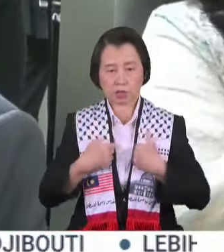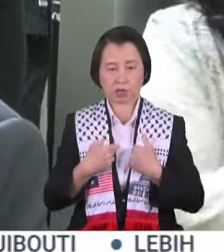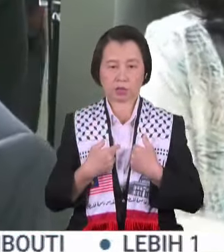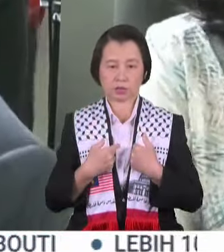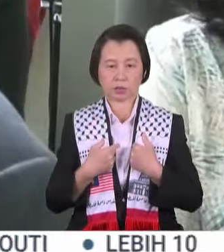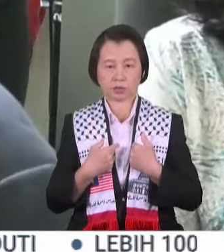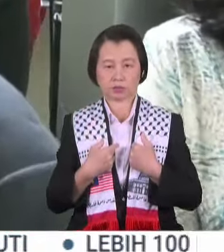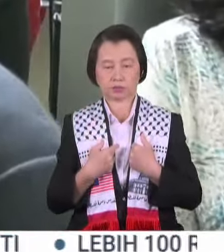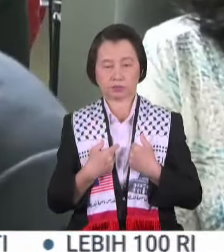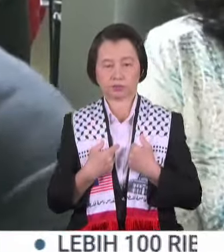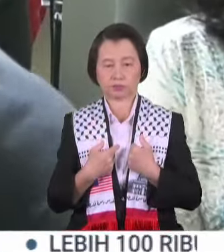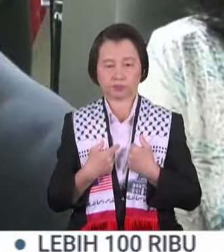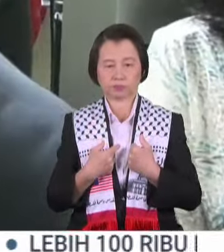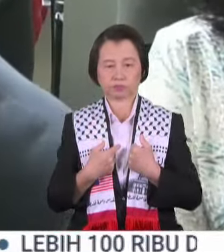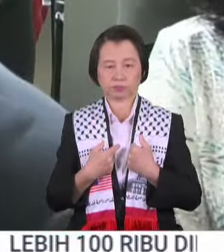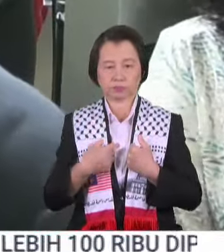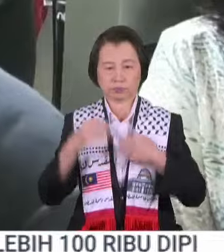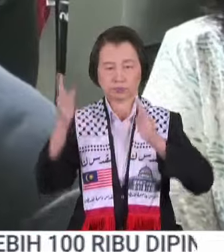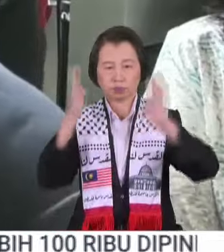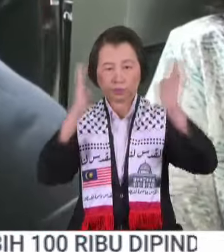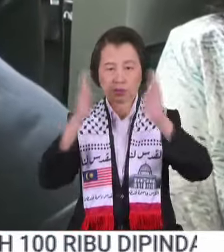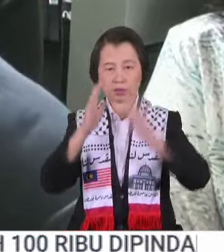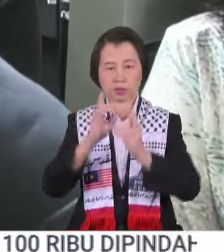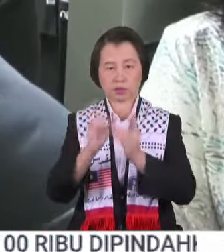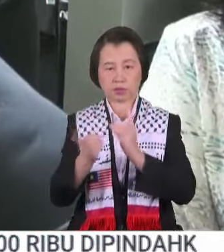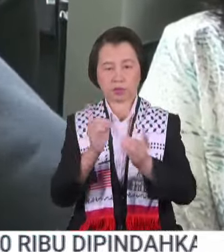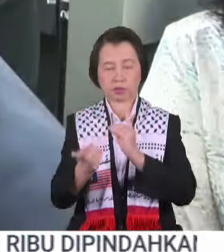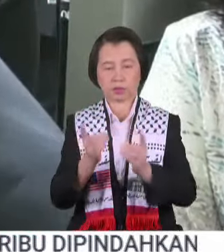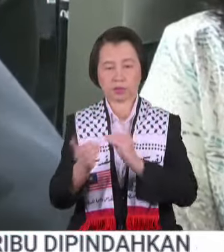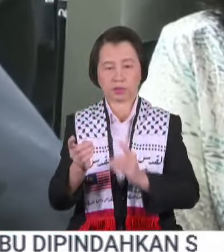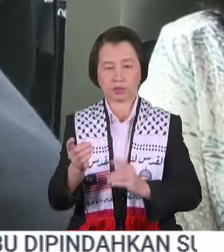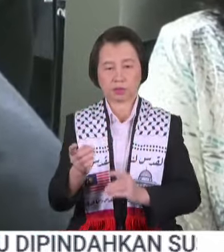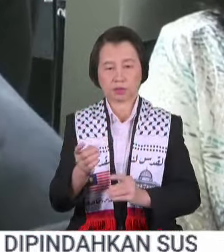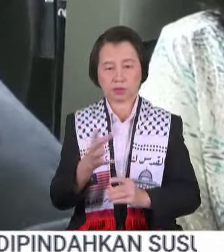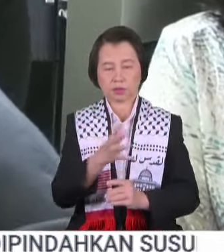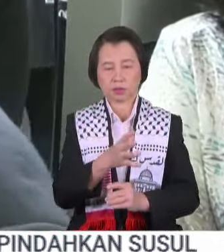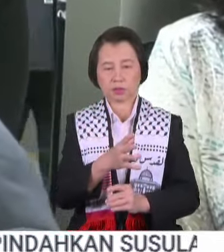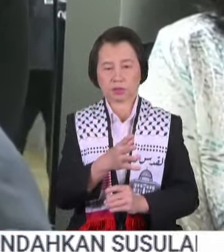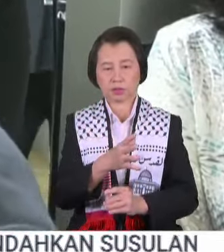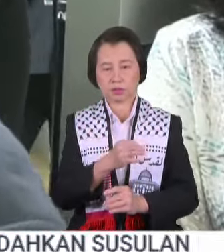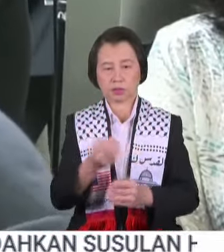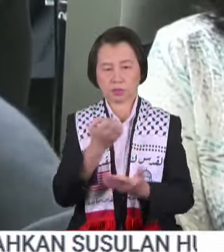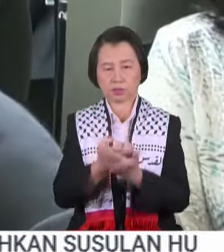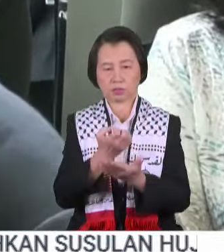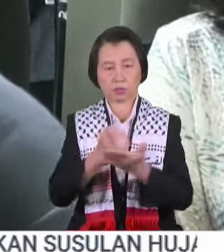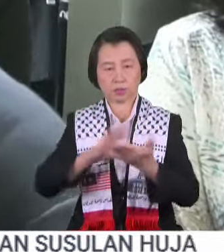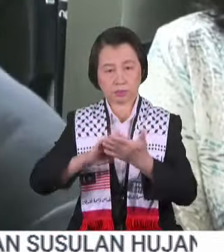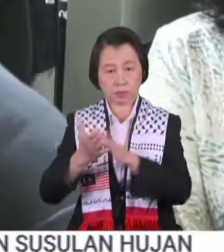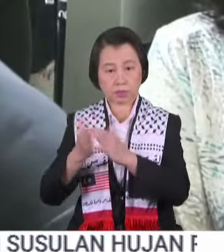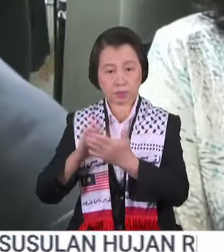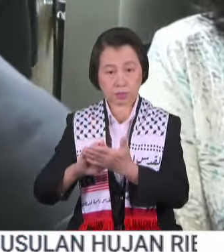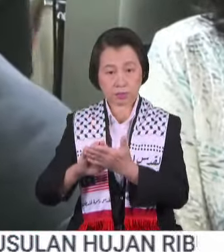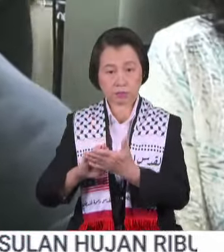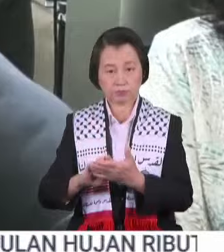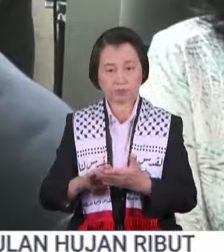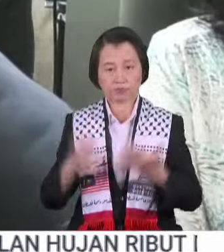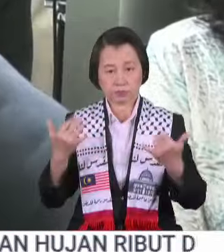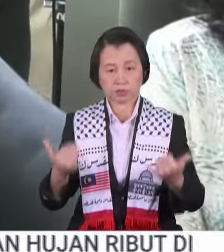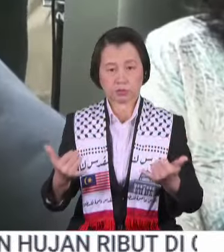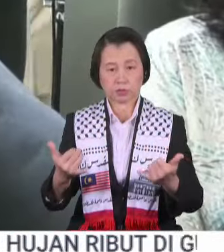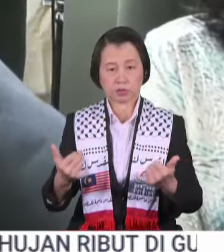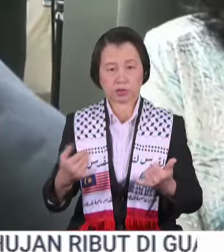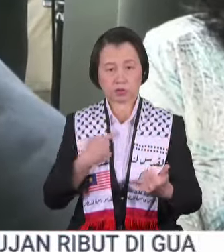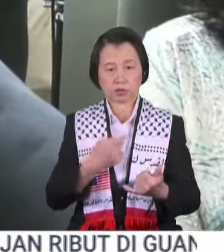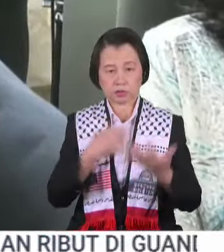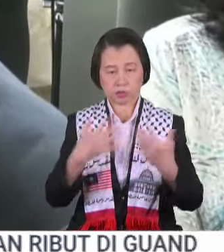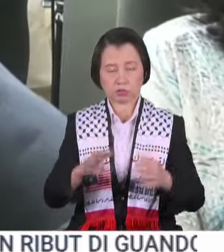satu Malaysia Digital, Ekonomi Digital dan Community Digital. Sekarang dalam kerangka